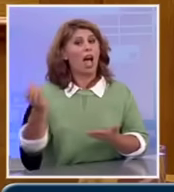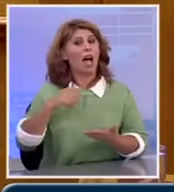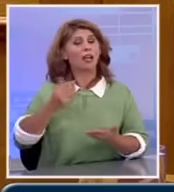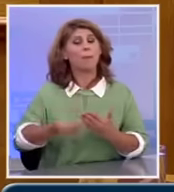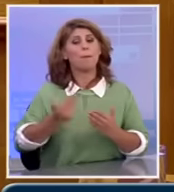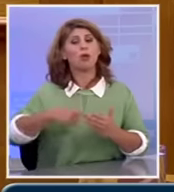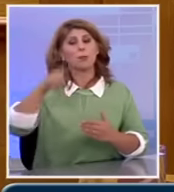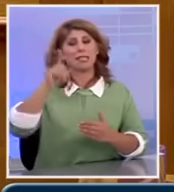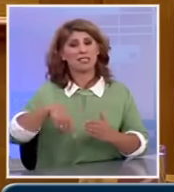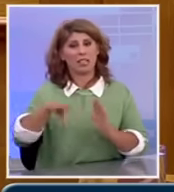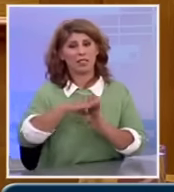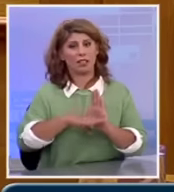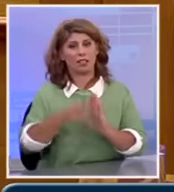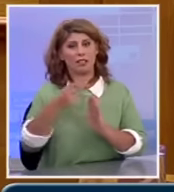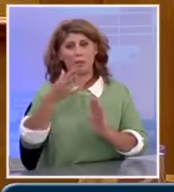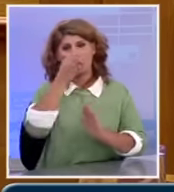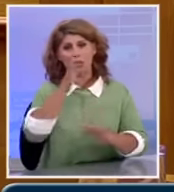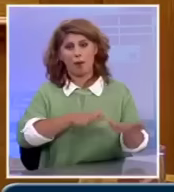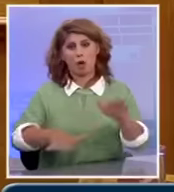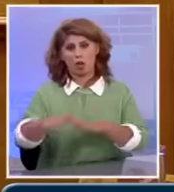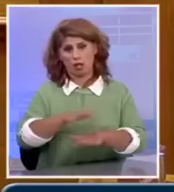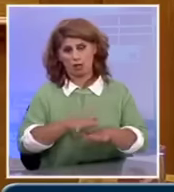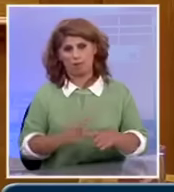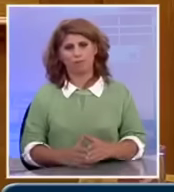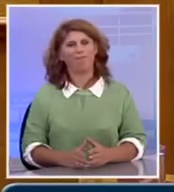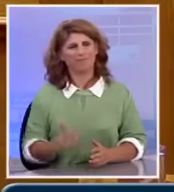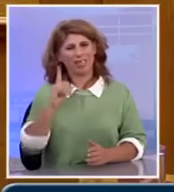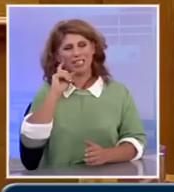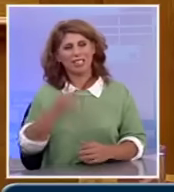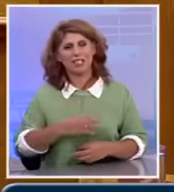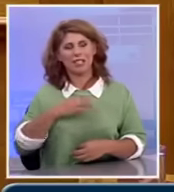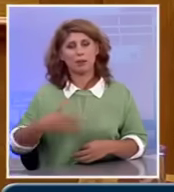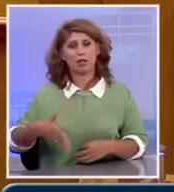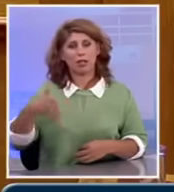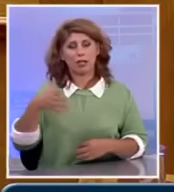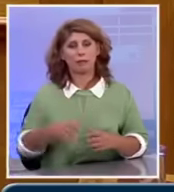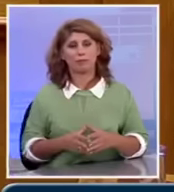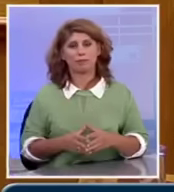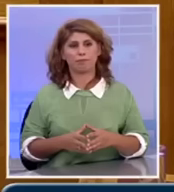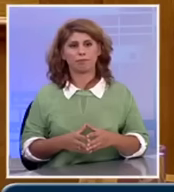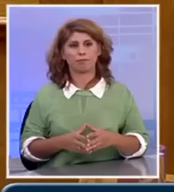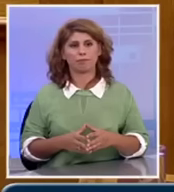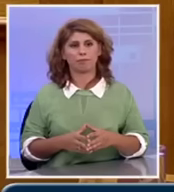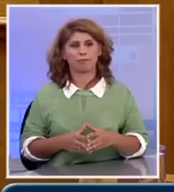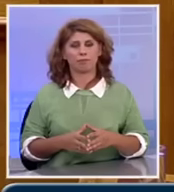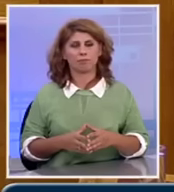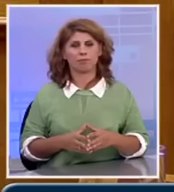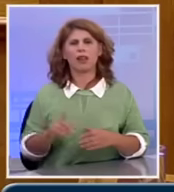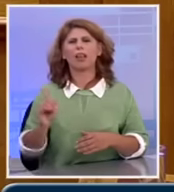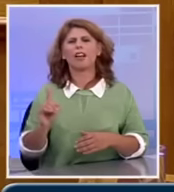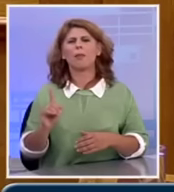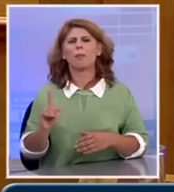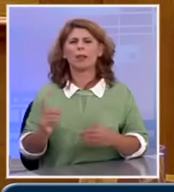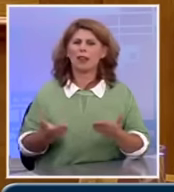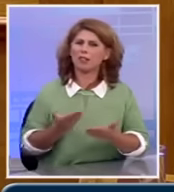ημερησίας διάταξη συζήτηση για τη διαπλοκή ξέρετε κύριε μητσοτάκη μην κάθετε συχνά αιτήματα